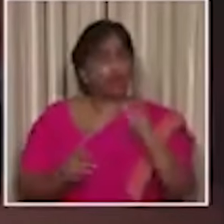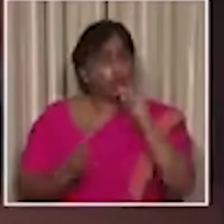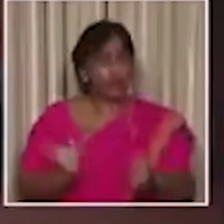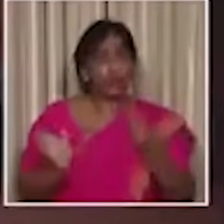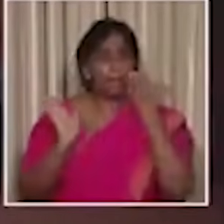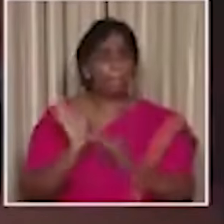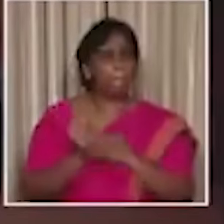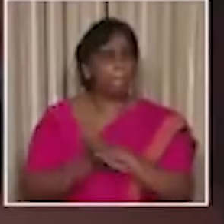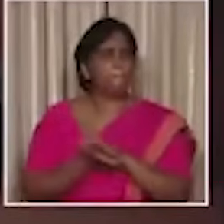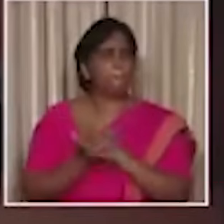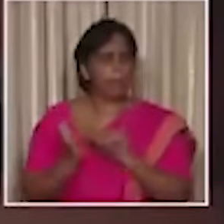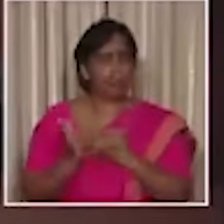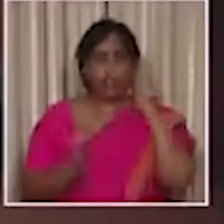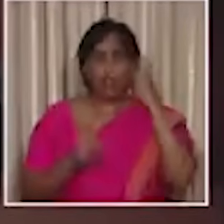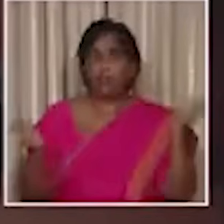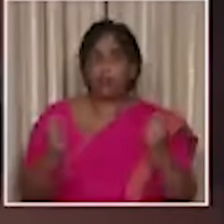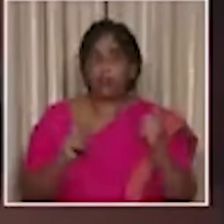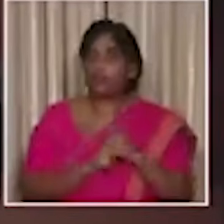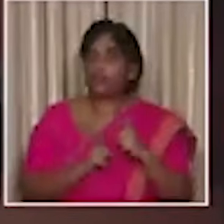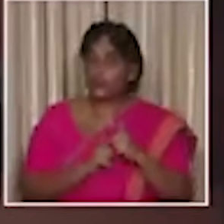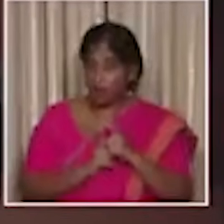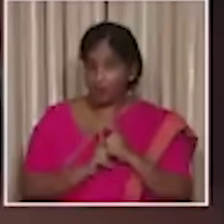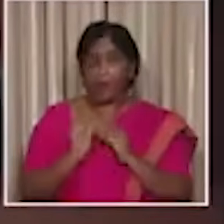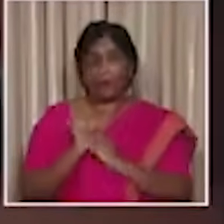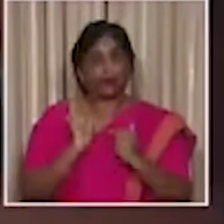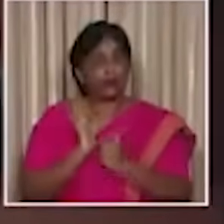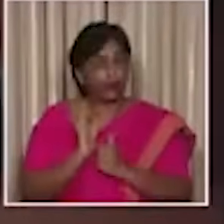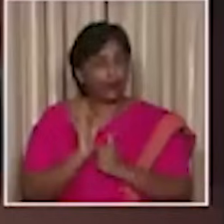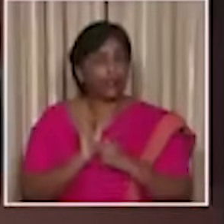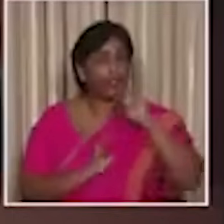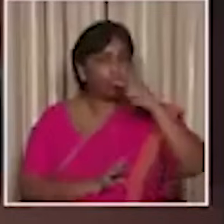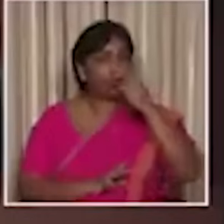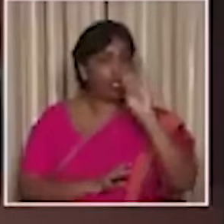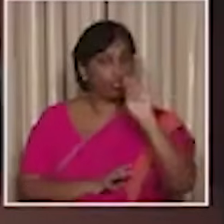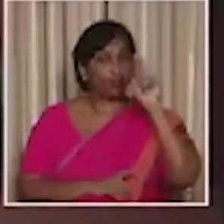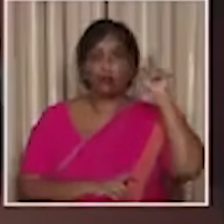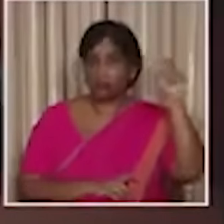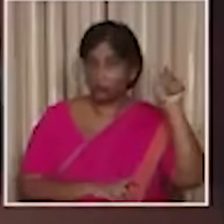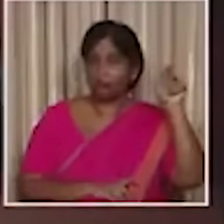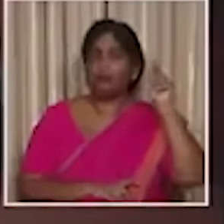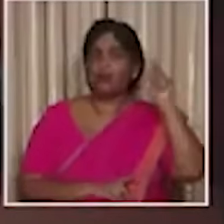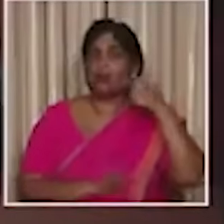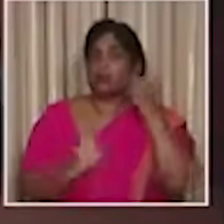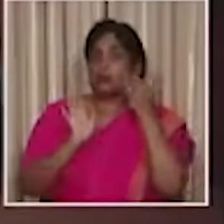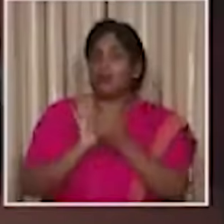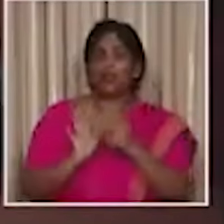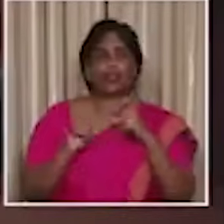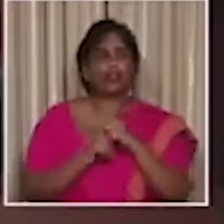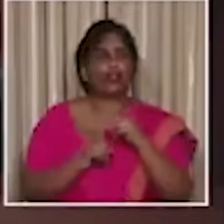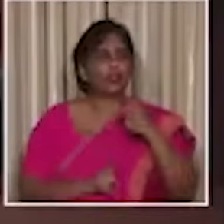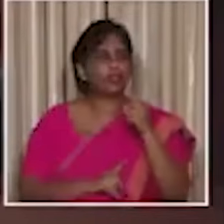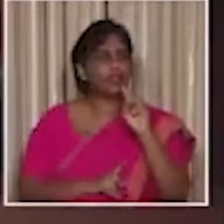pahedili ni. World market ke dollar metric ton ke dollar tunsi hatali te anak utar. Oh, na apit a penan ne dollar ekasih tis